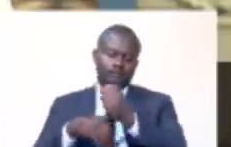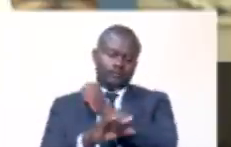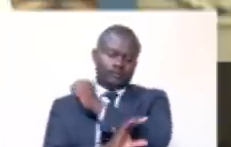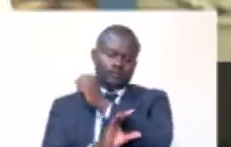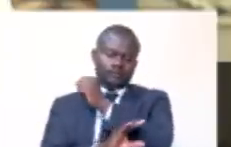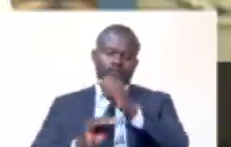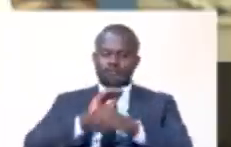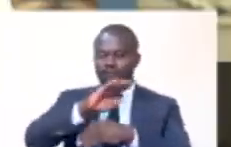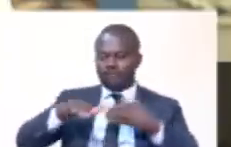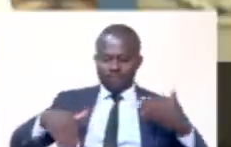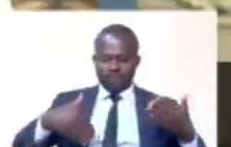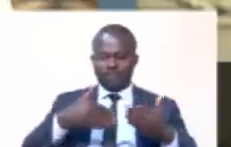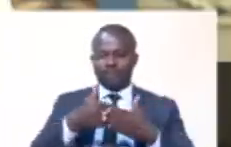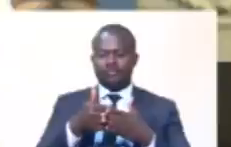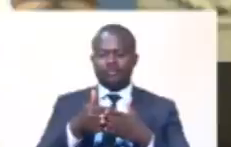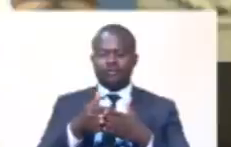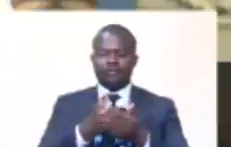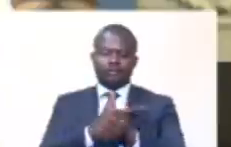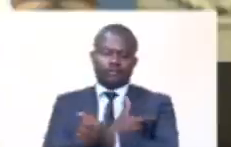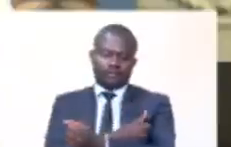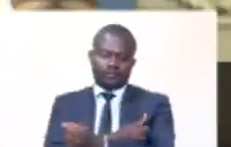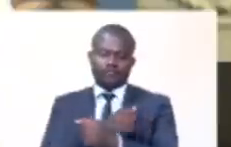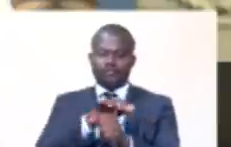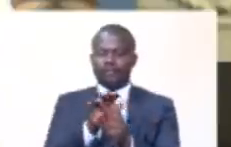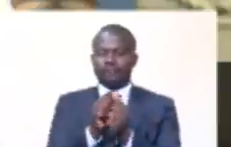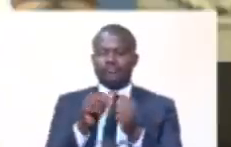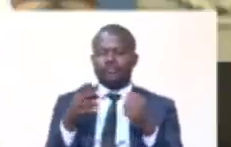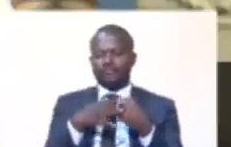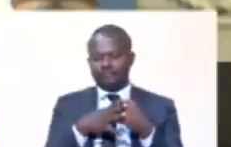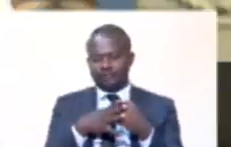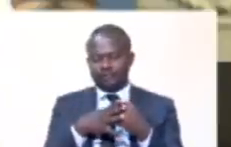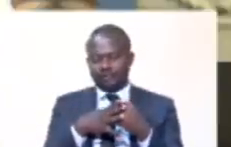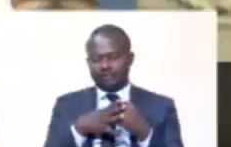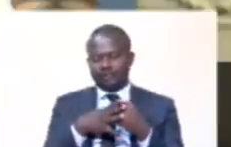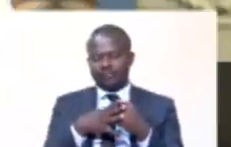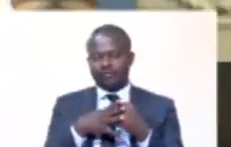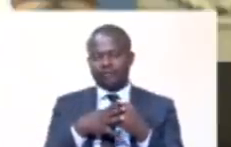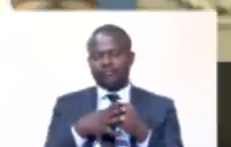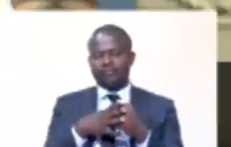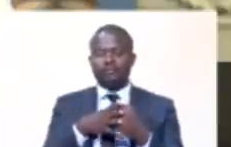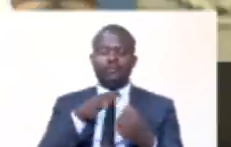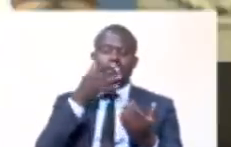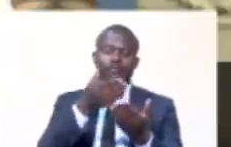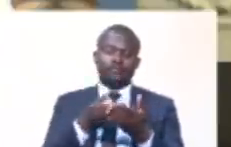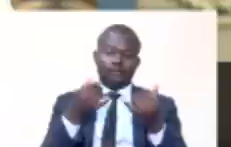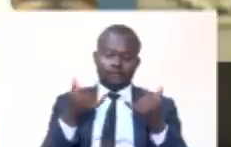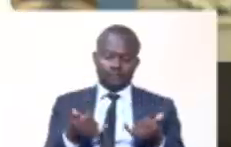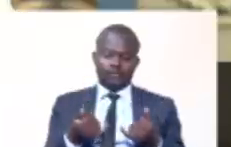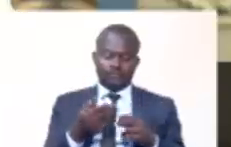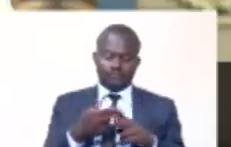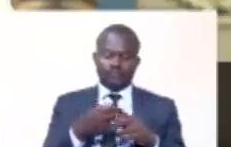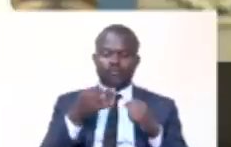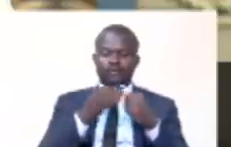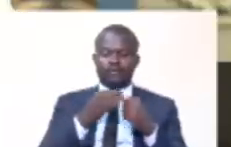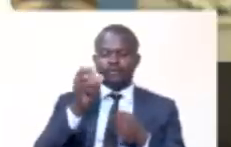cyose urukingo rwa COVID-19. Kugeza ubu